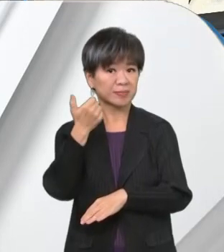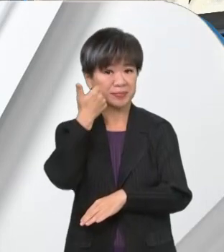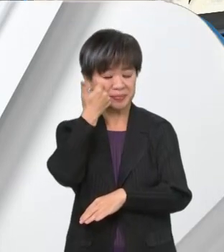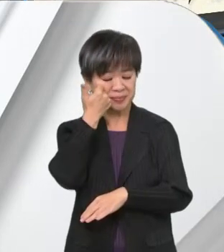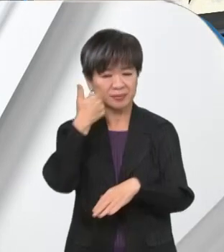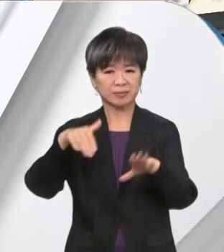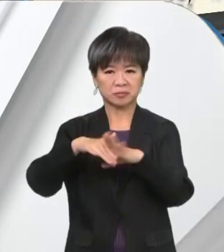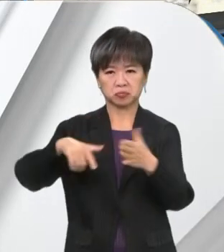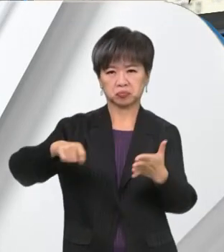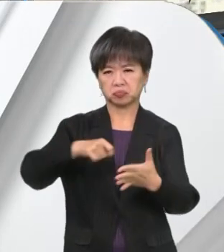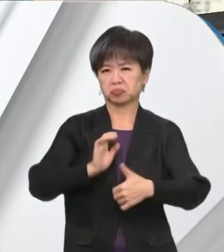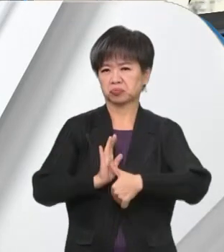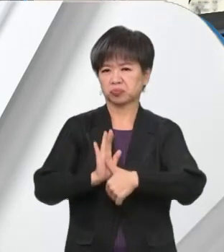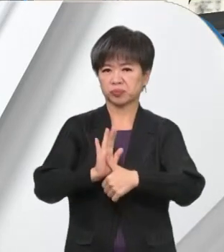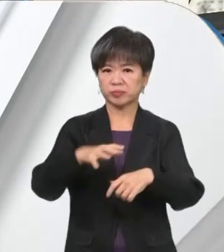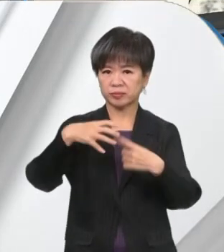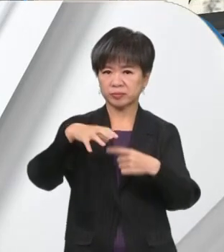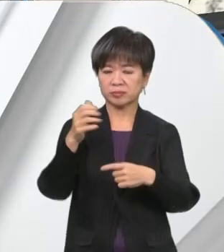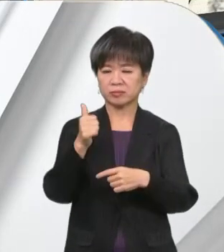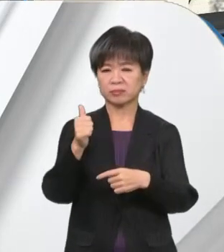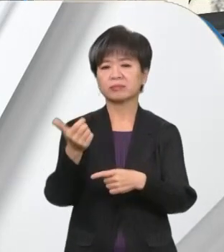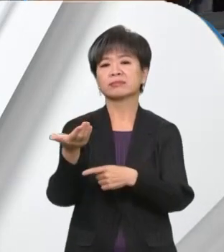3年前，2012年的5月16日，您讲起台湾文学字幕的。